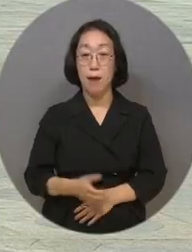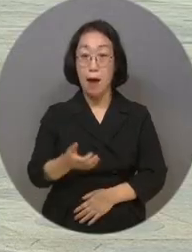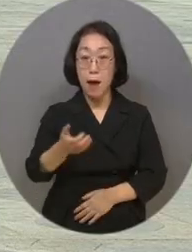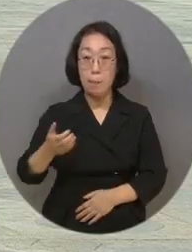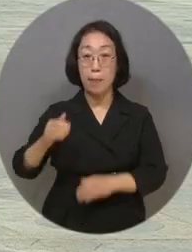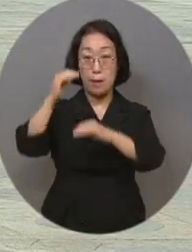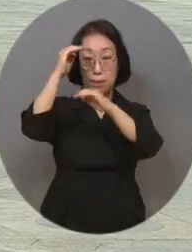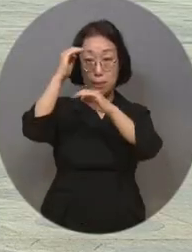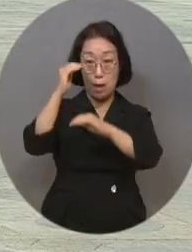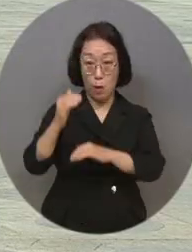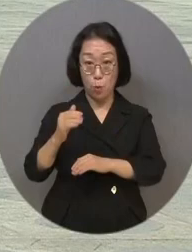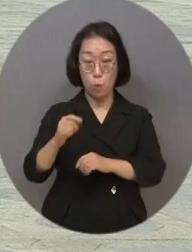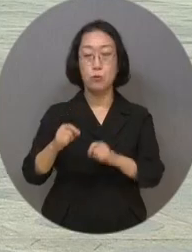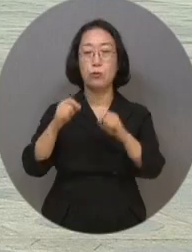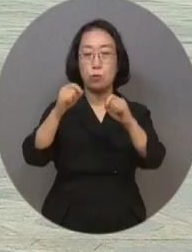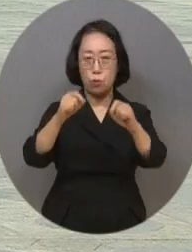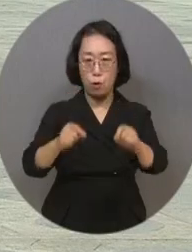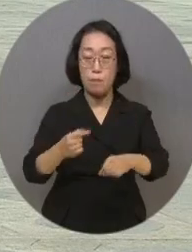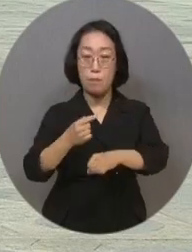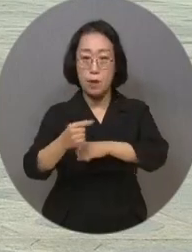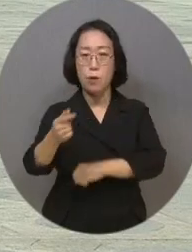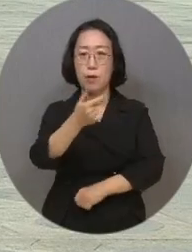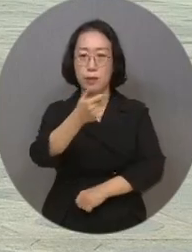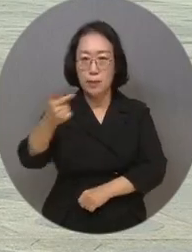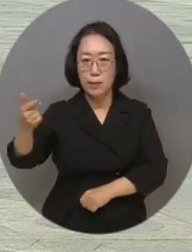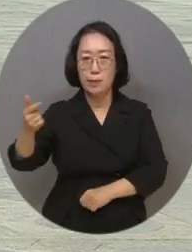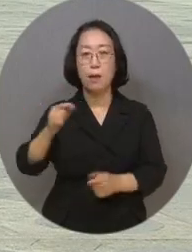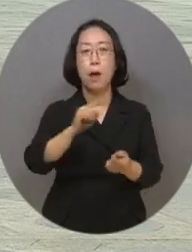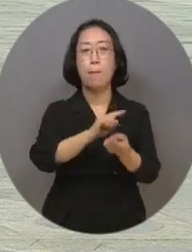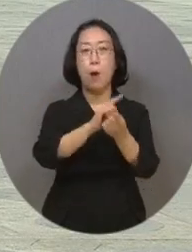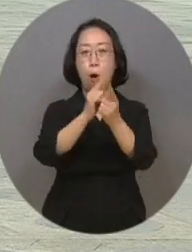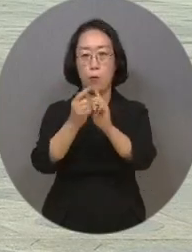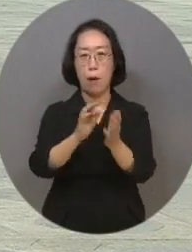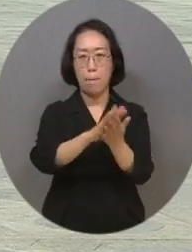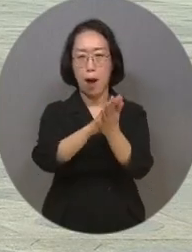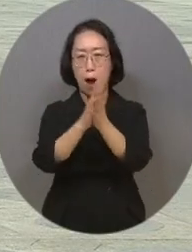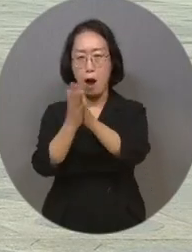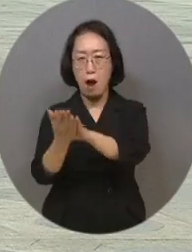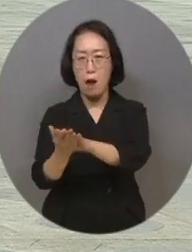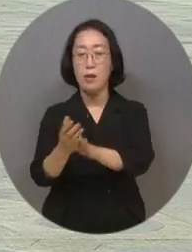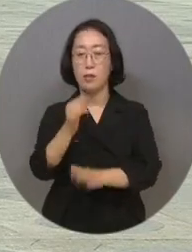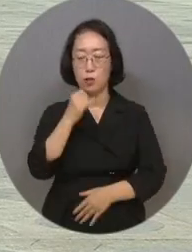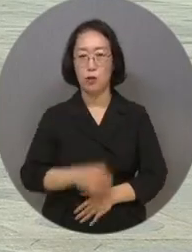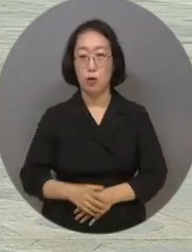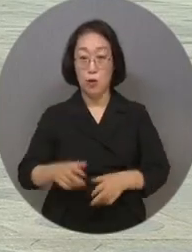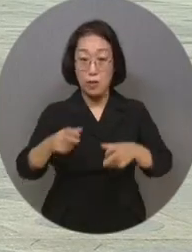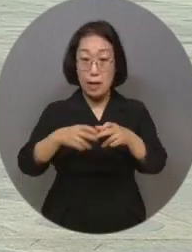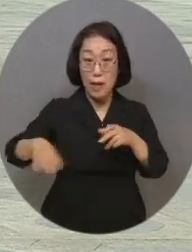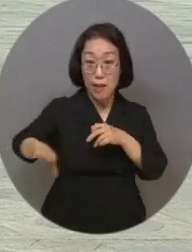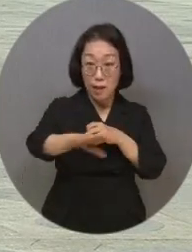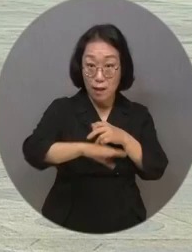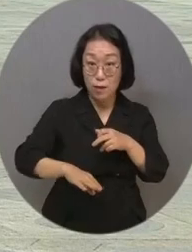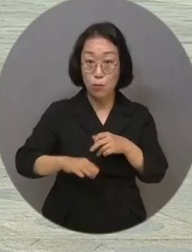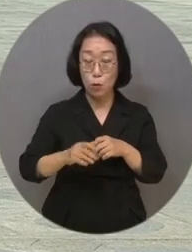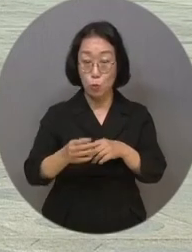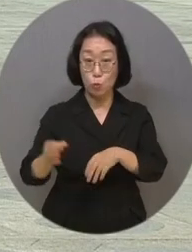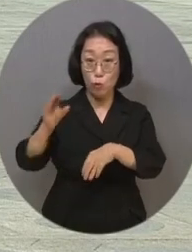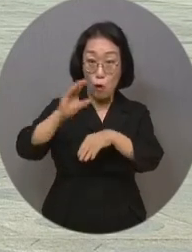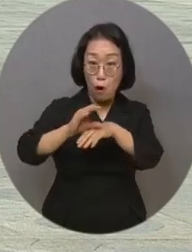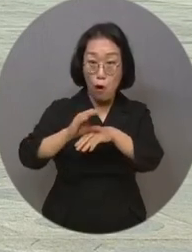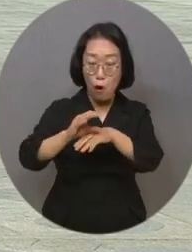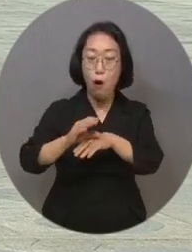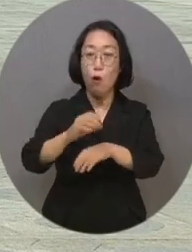앞에서 살펴보신 것처럼 내년에는 많은 변화의 바람이 예상돼 있습니다 장외계에서도 장애인 예산 증액을 환영한다는